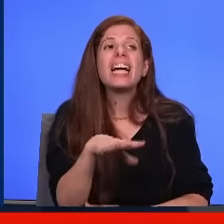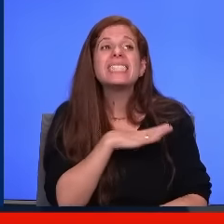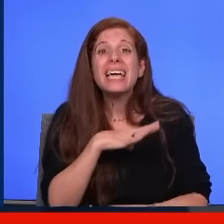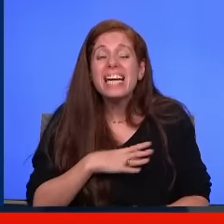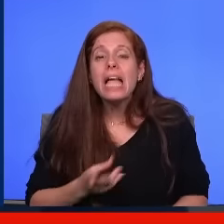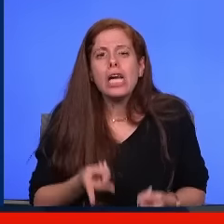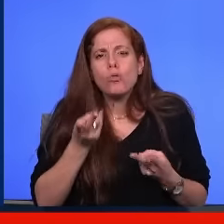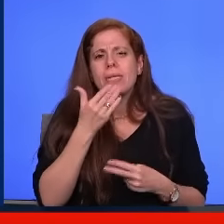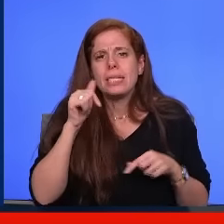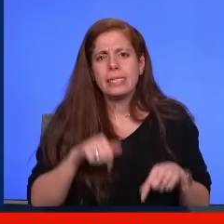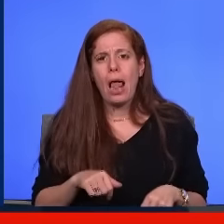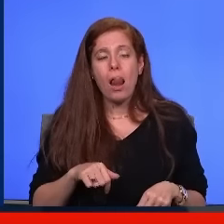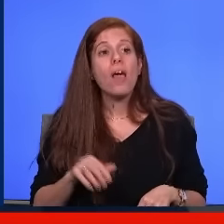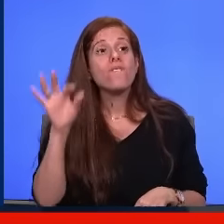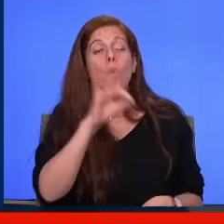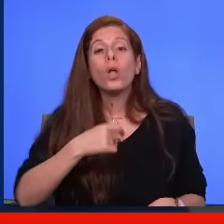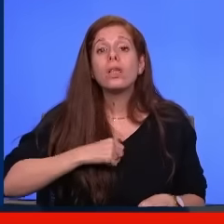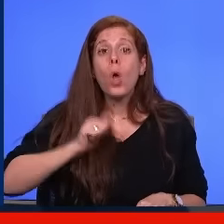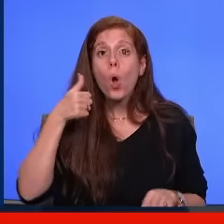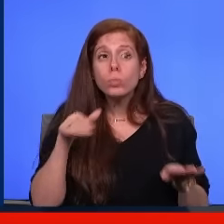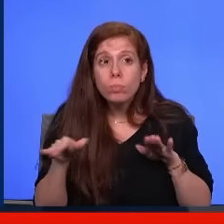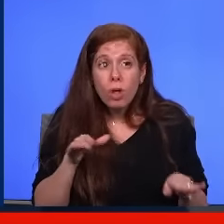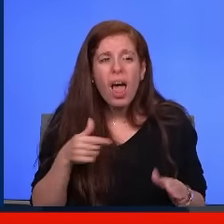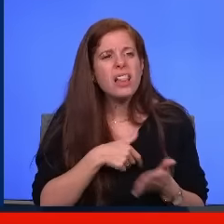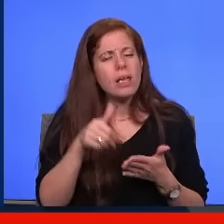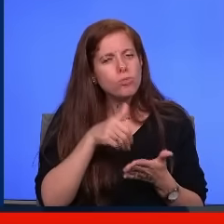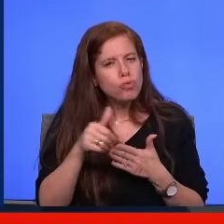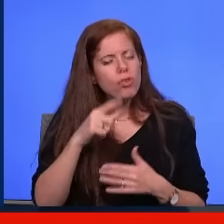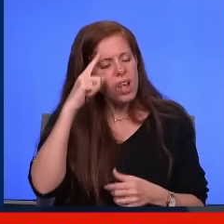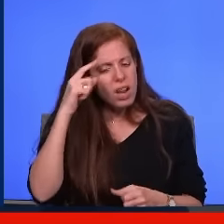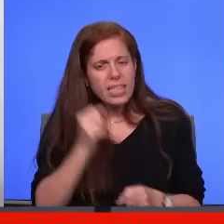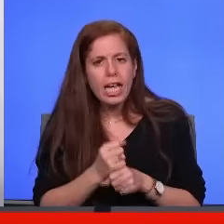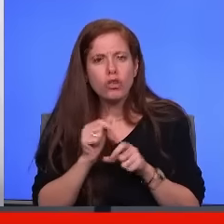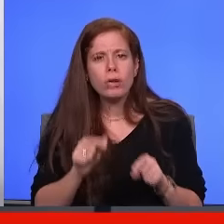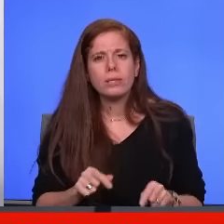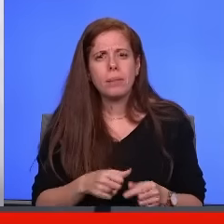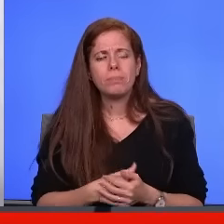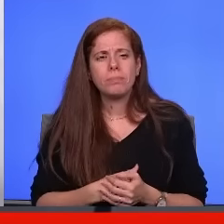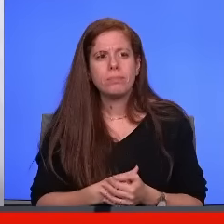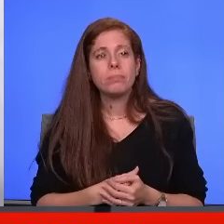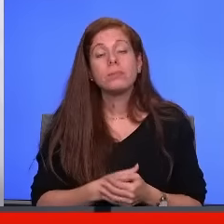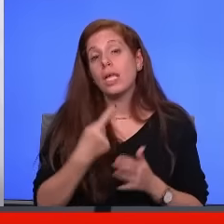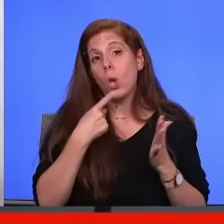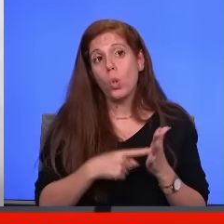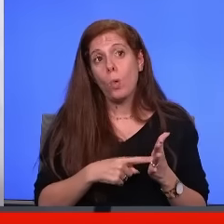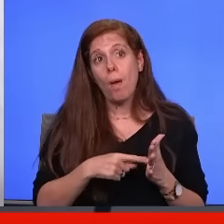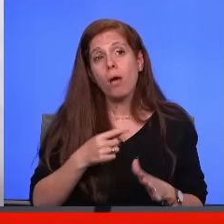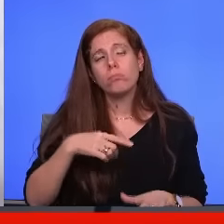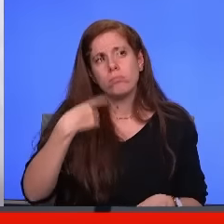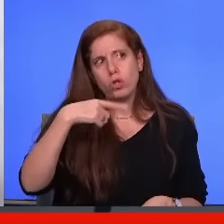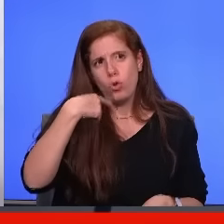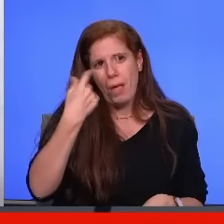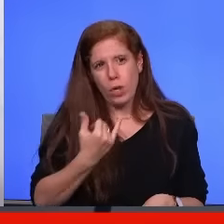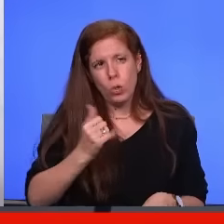לישראל. וכל עוד אני ראש הממשלה, אמשיך לעמוד עליה בתקיפות. הנה לדוגמה הדברים שאומר היום שר החוץ